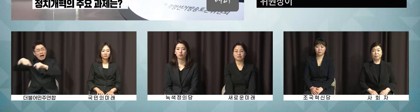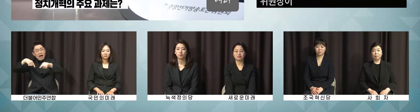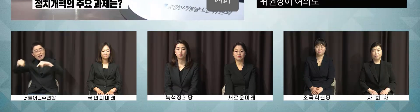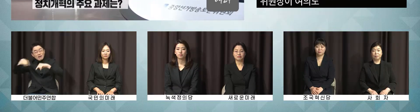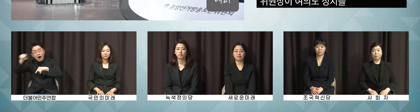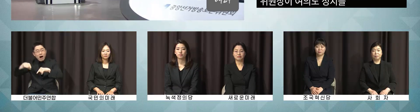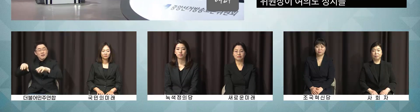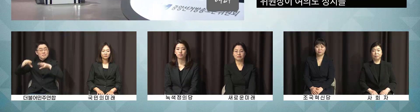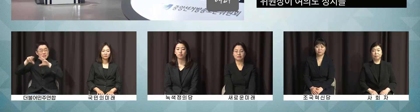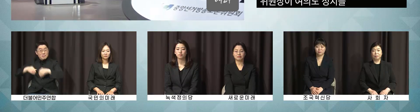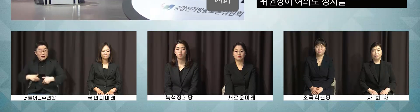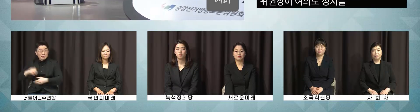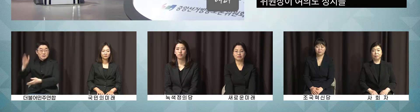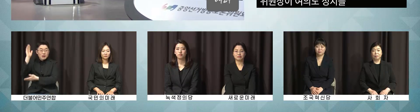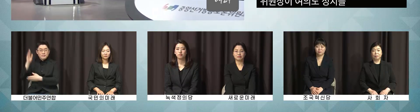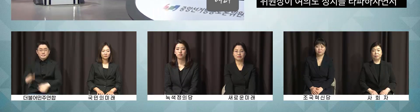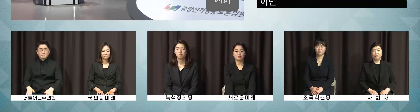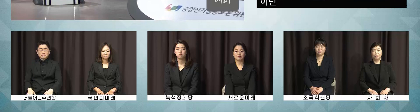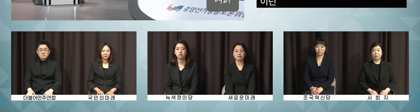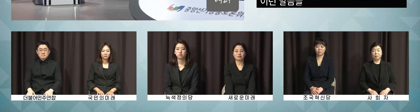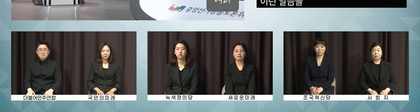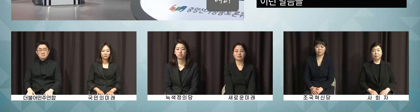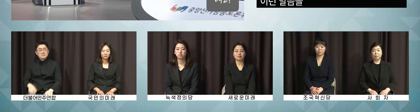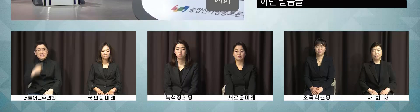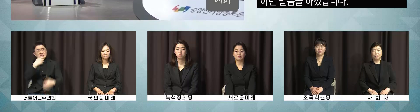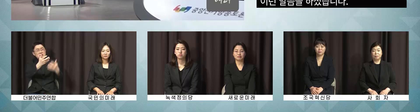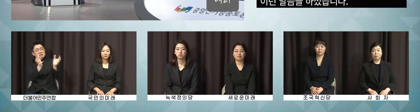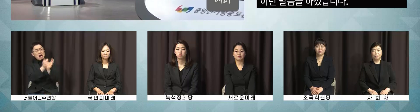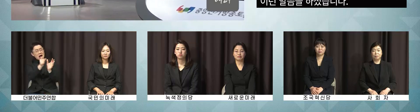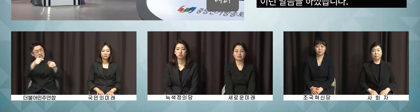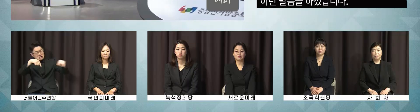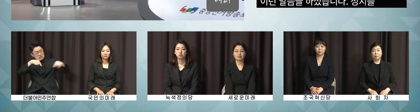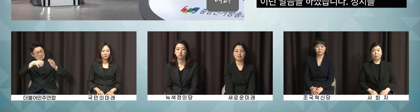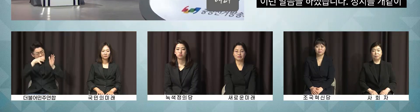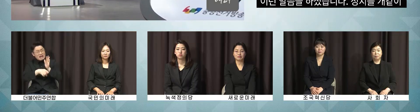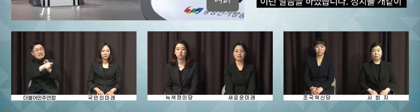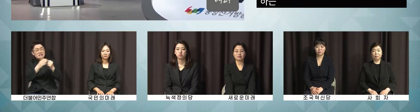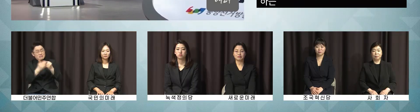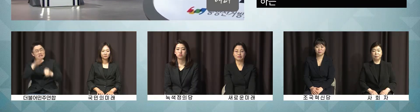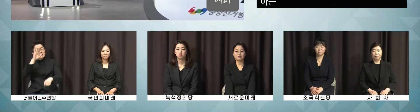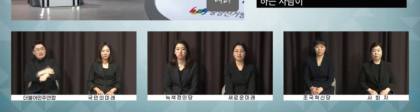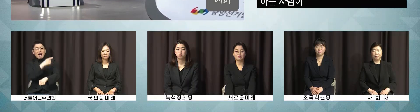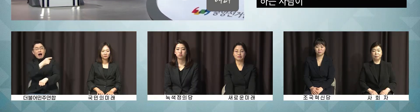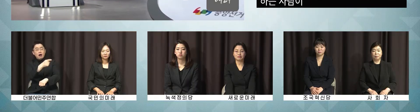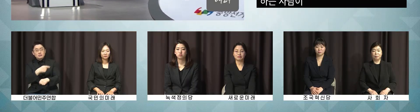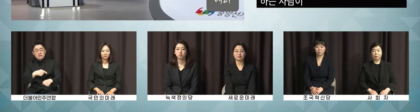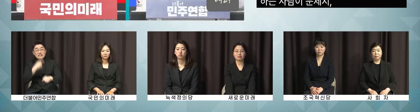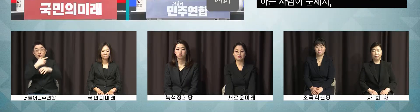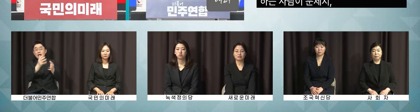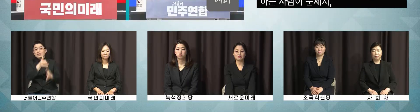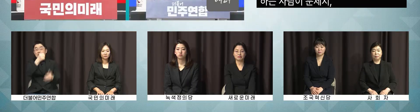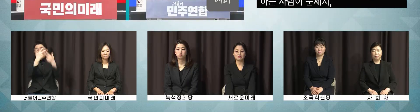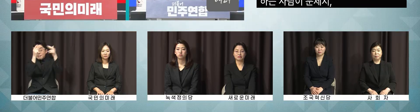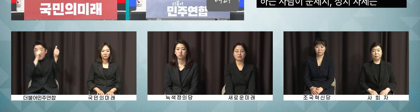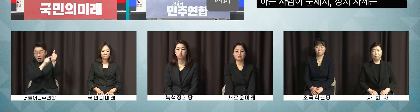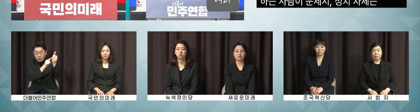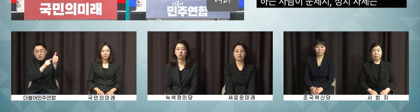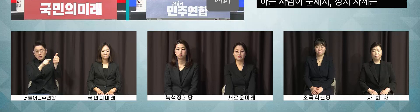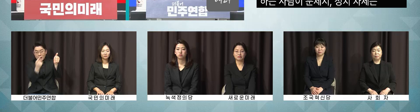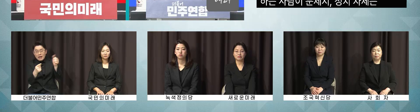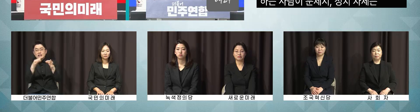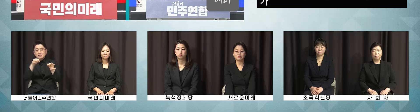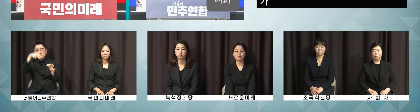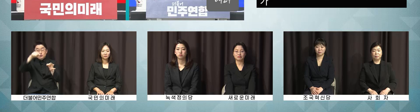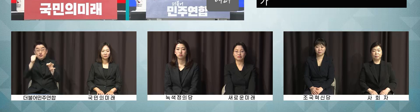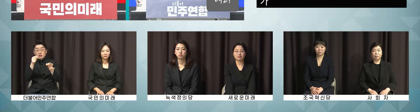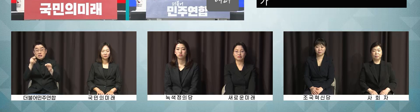하셨습니다. 정치를 개같이 하는 사람이 문제지 정치 자체는 죄가 없다. 이재명 대표와 김준혁,